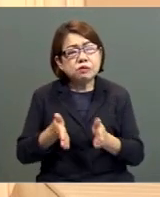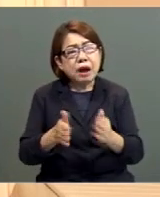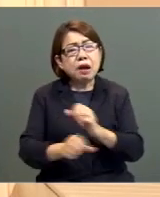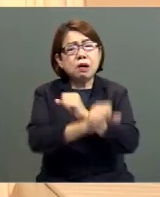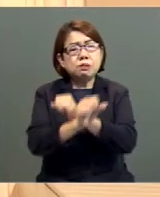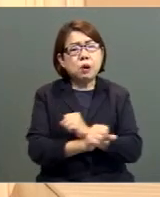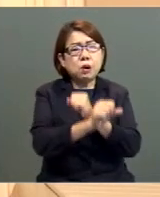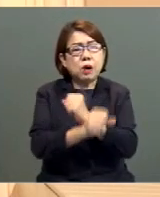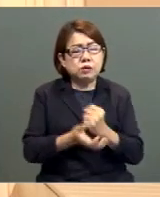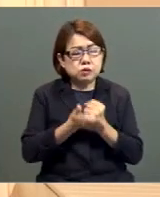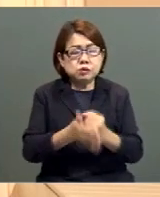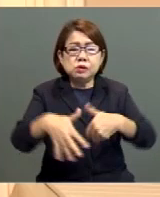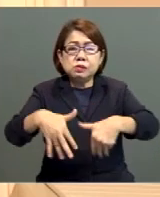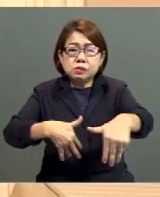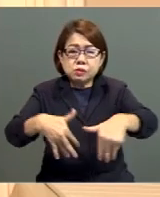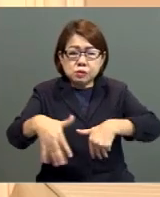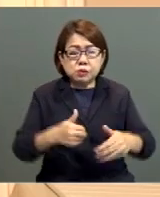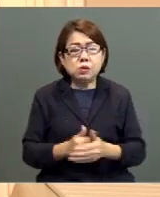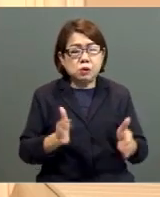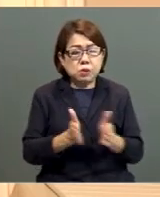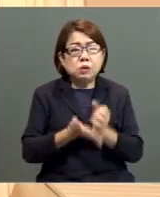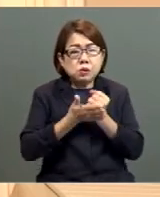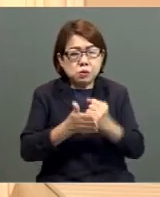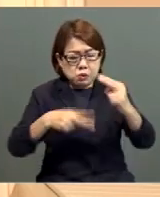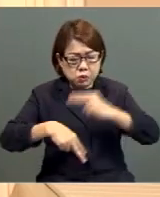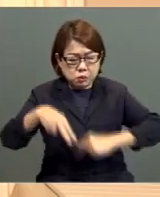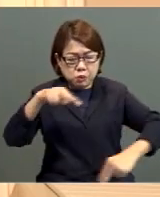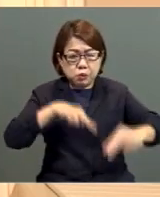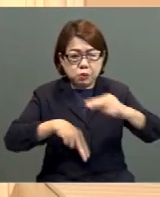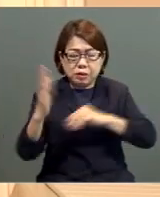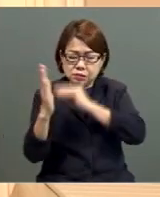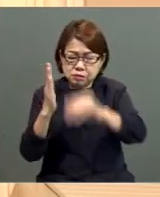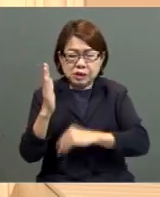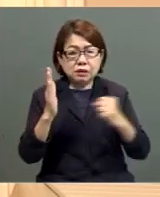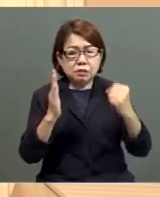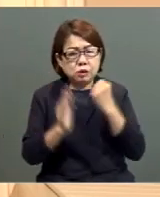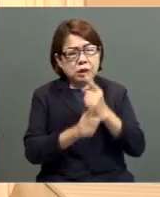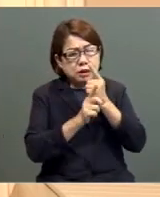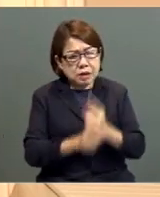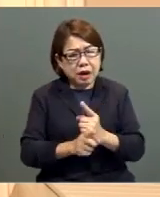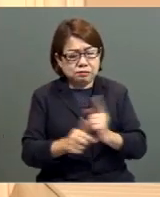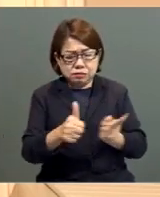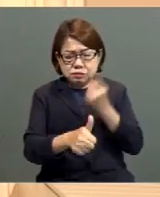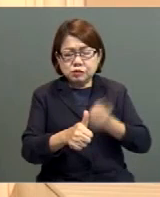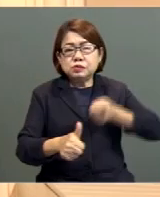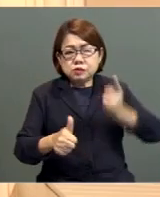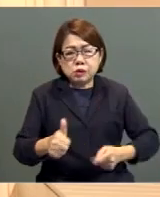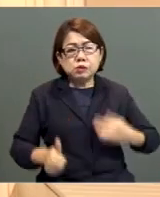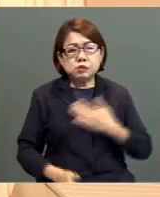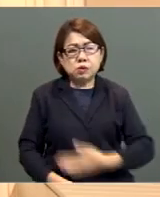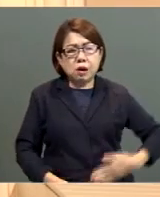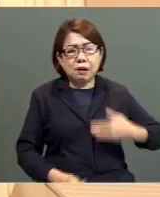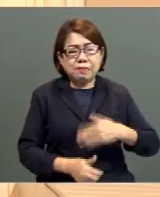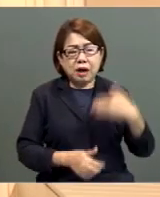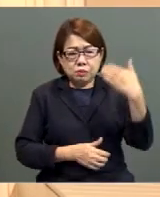ชาชนรวมทั้งการรักษาความมั่นคงเรายึดหลักสุขภาพนำเสรีภาพโดยมีเป้าหม